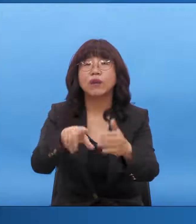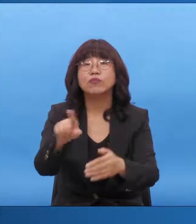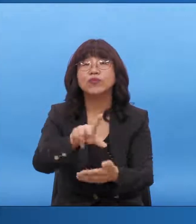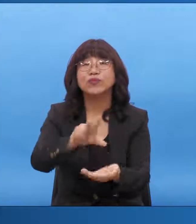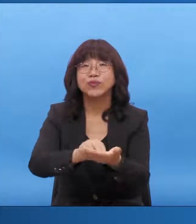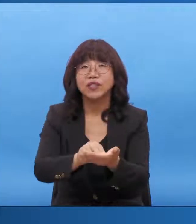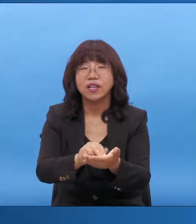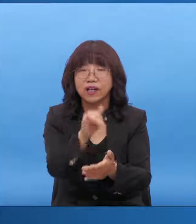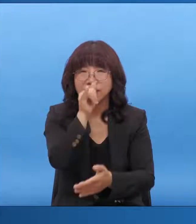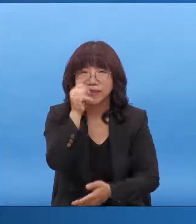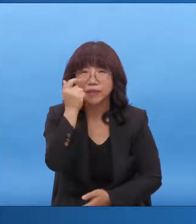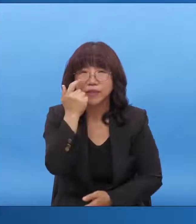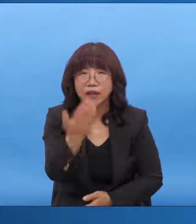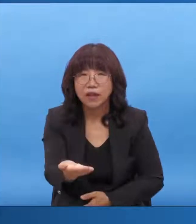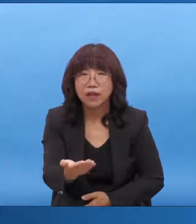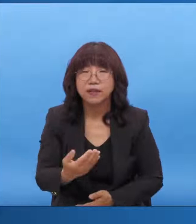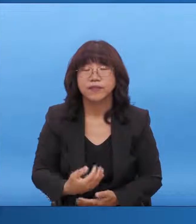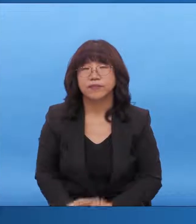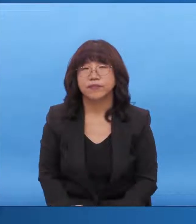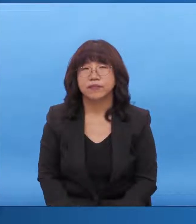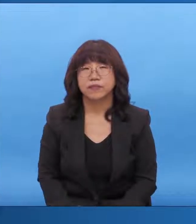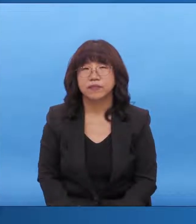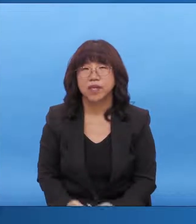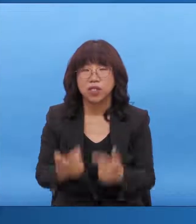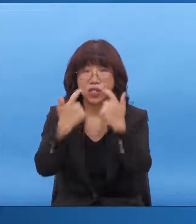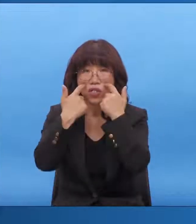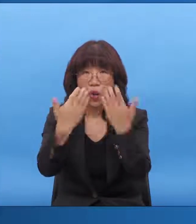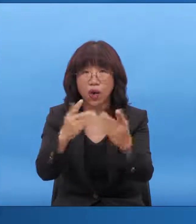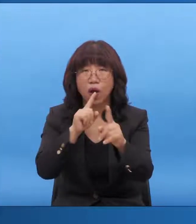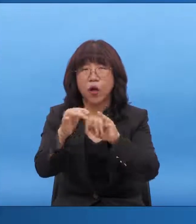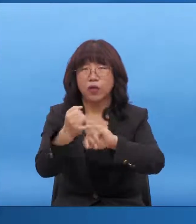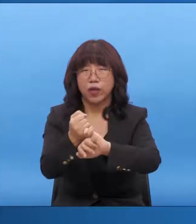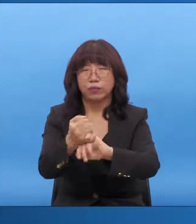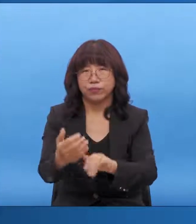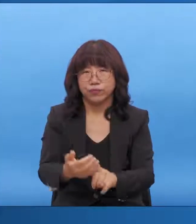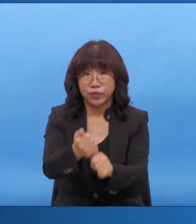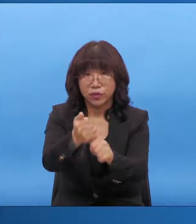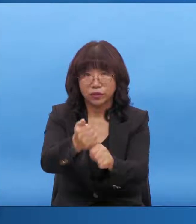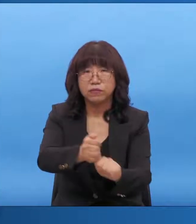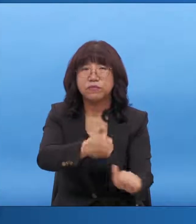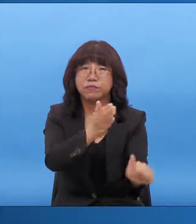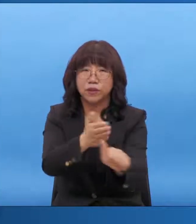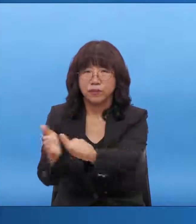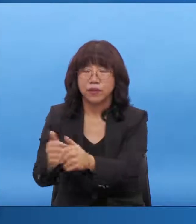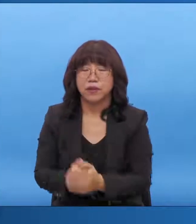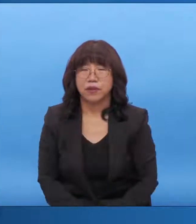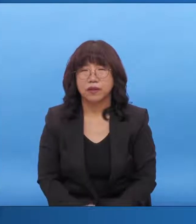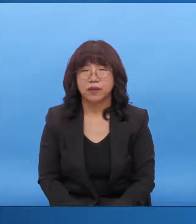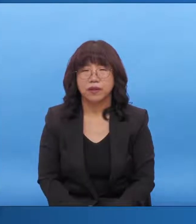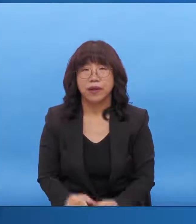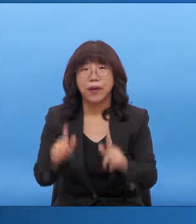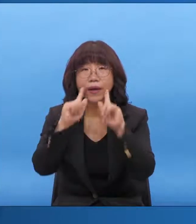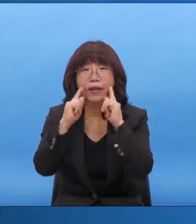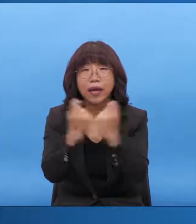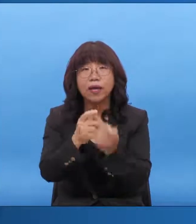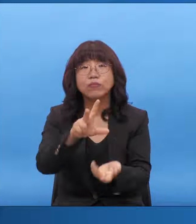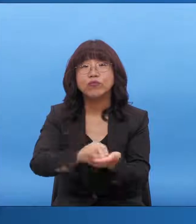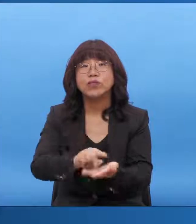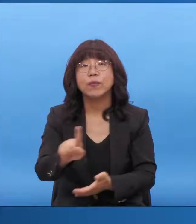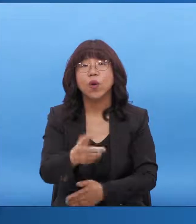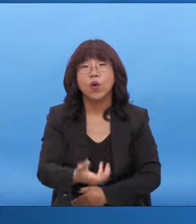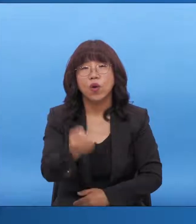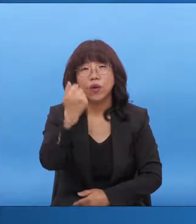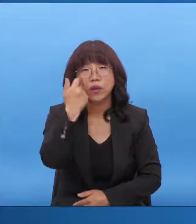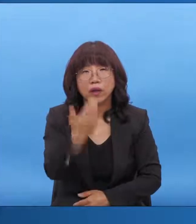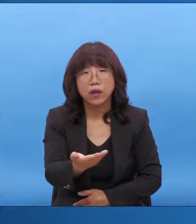about your church? How is it? 오늘 정확한 언약을 딱 붙잡으셔야 돼요. Grab hold of that accurate covenant. 또 개인에게 어떤 문제 있습니까? What about personal problems?